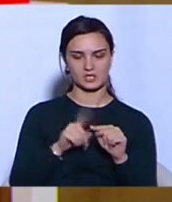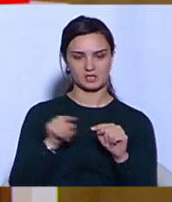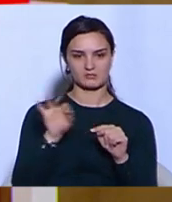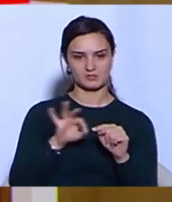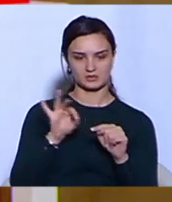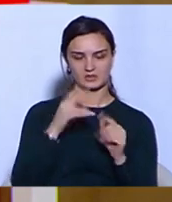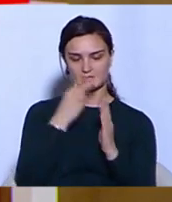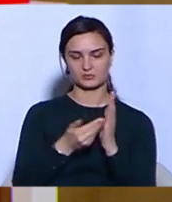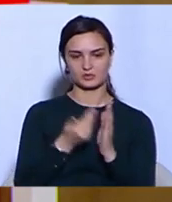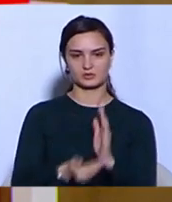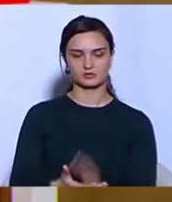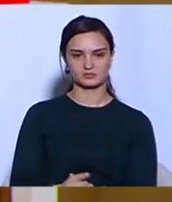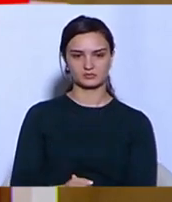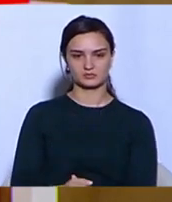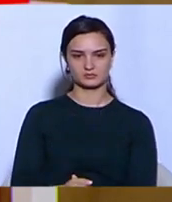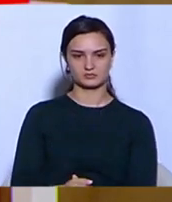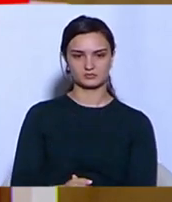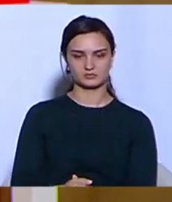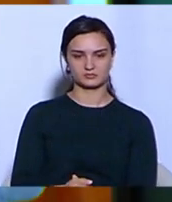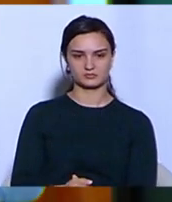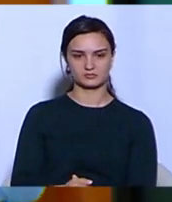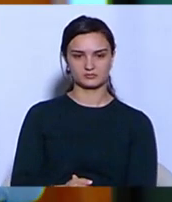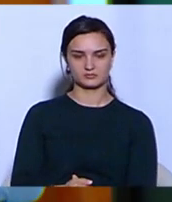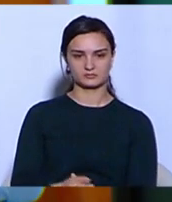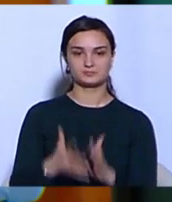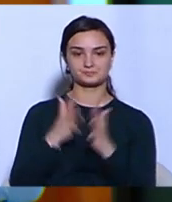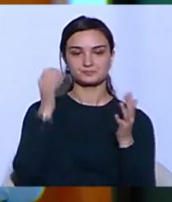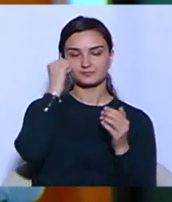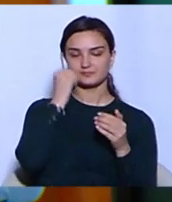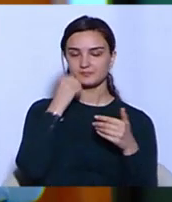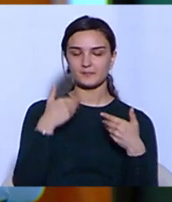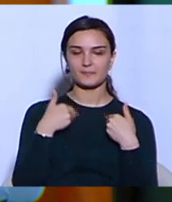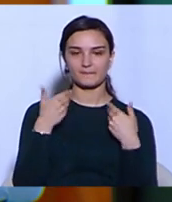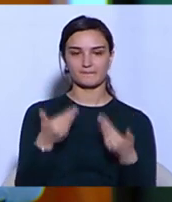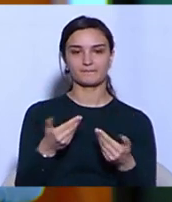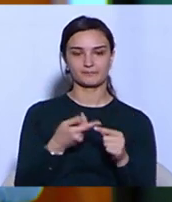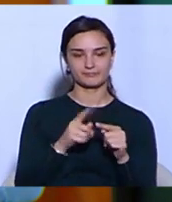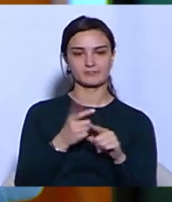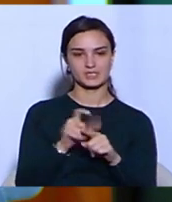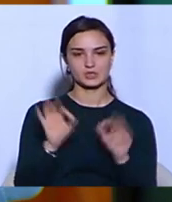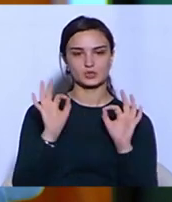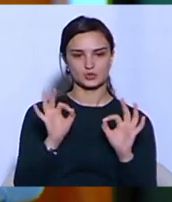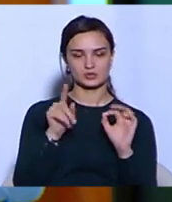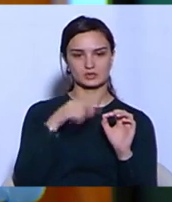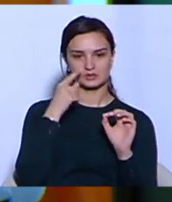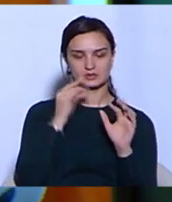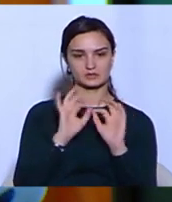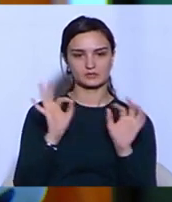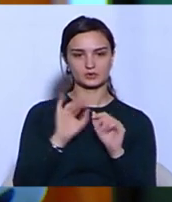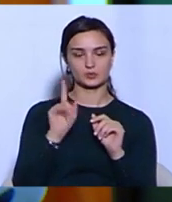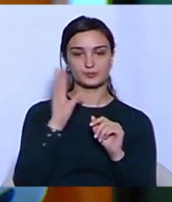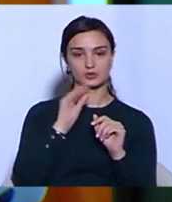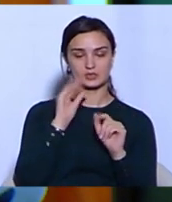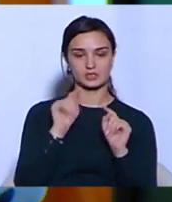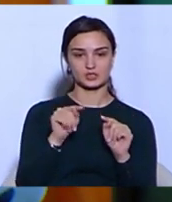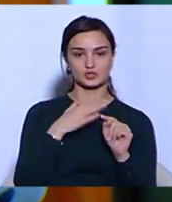კუთხით წარმოჩენას? ძალიან დიდი მადლობა მოწვევისთვის და ძალიან სწორედ აღნიშნეთ, რომ